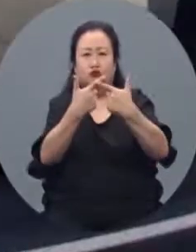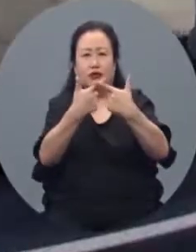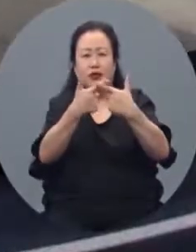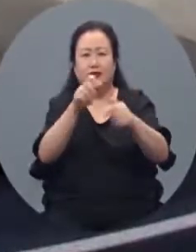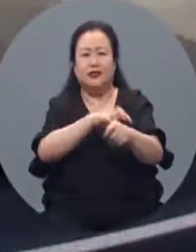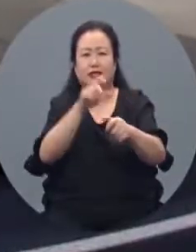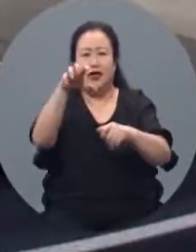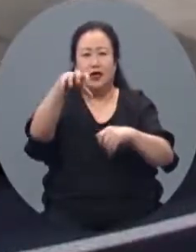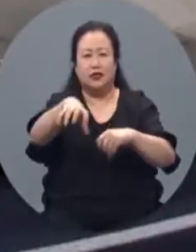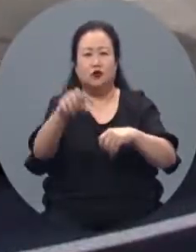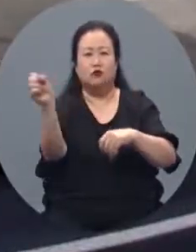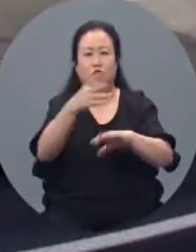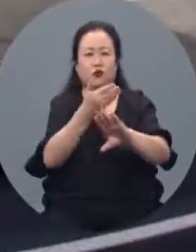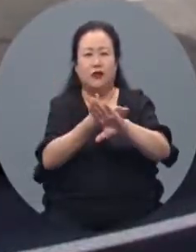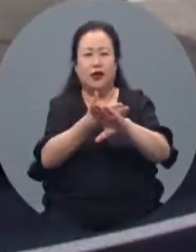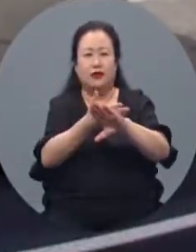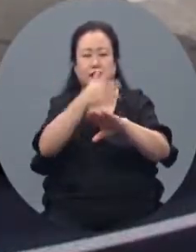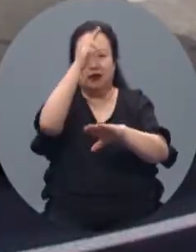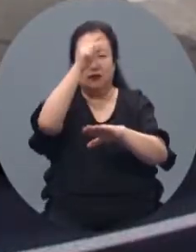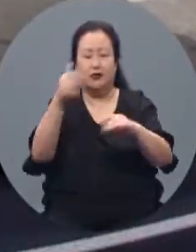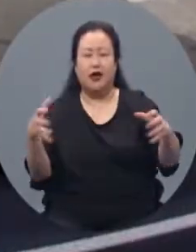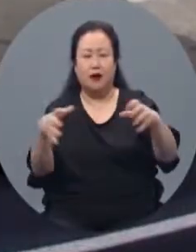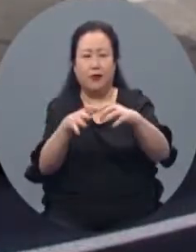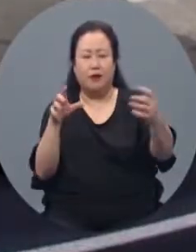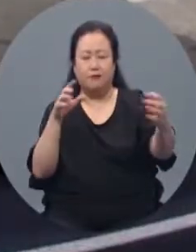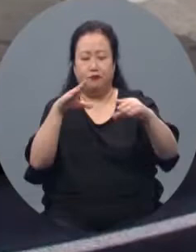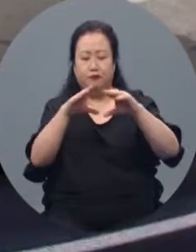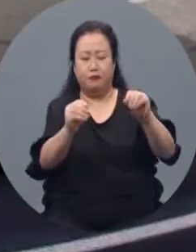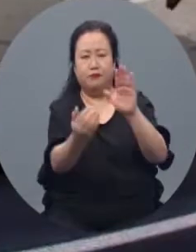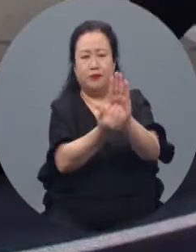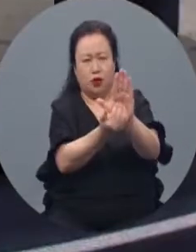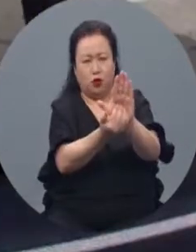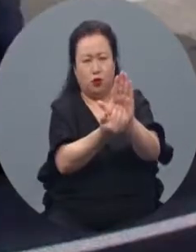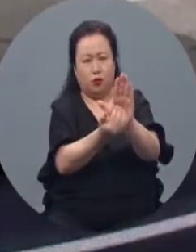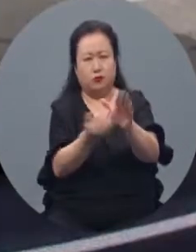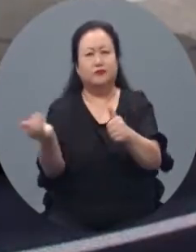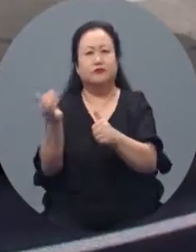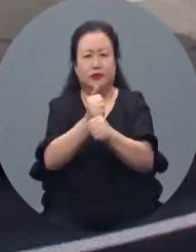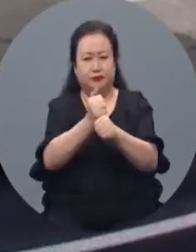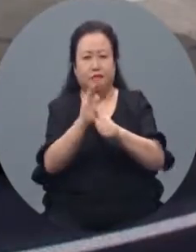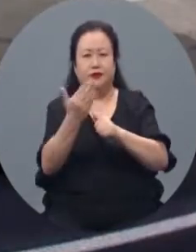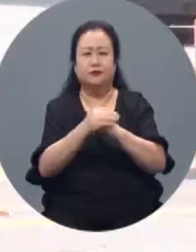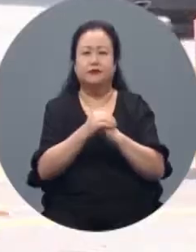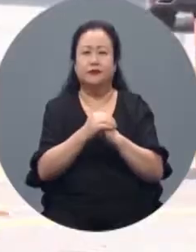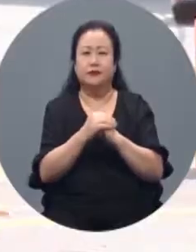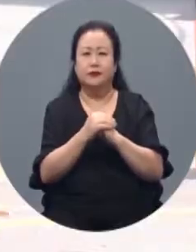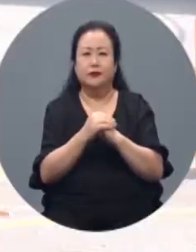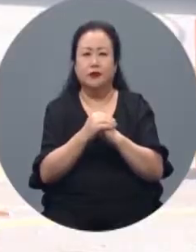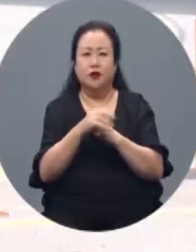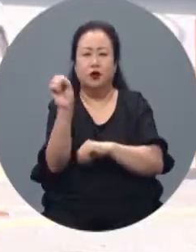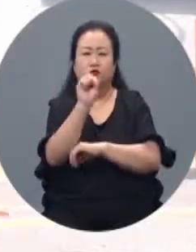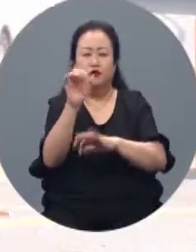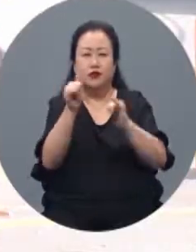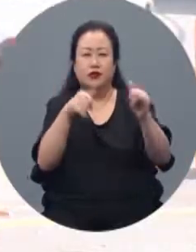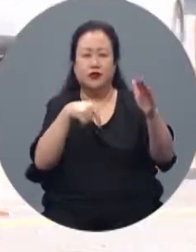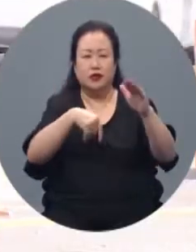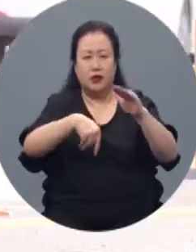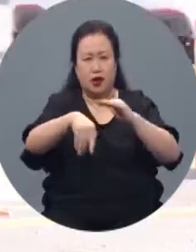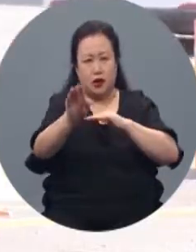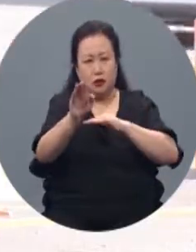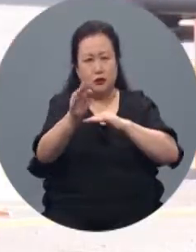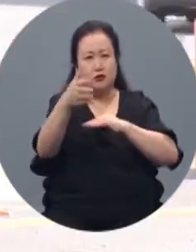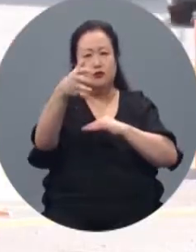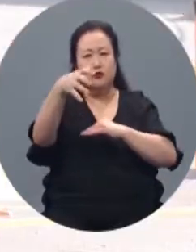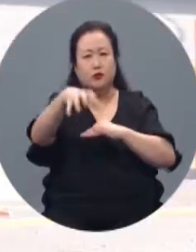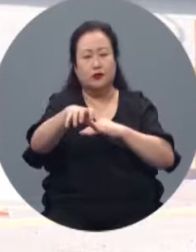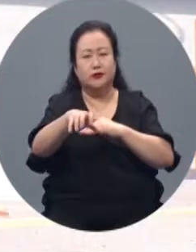기장에서 또 다른 경찰 차량이 합세한 뒤에야 도 죽은 끝났습니다 운전자가 는 도 주도 주르르